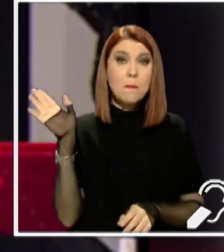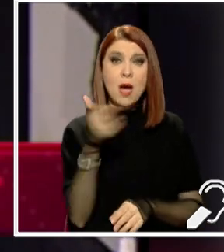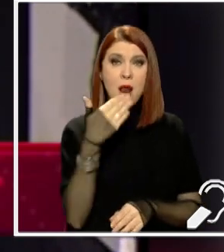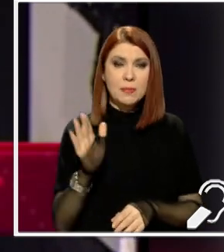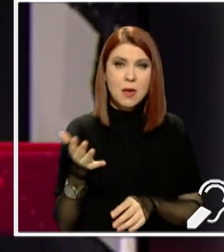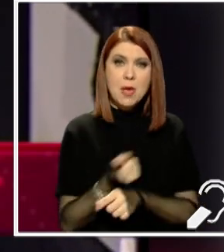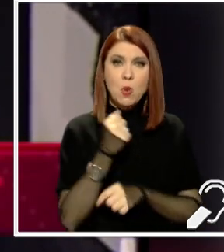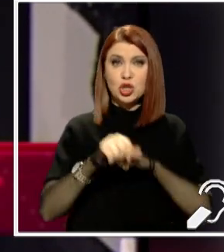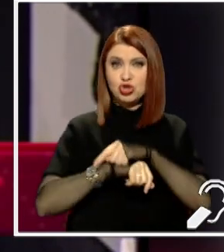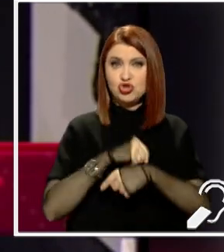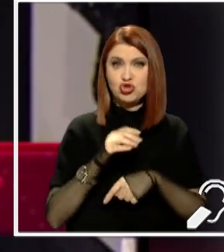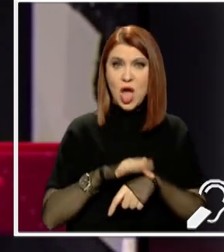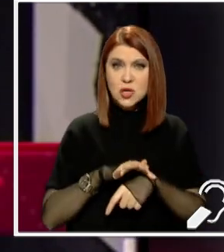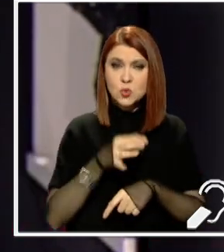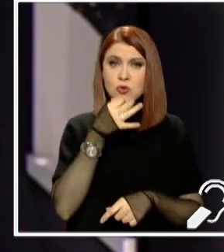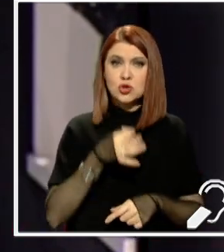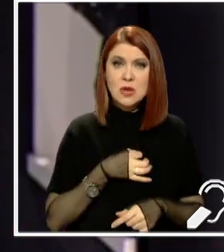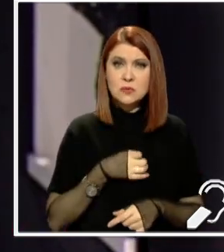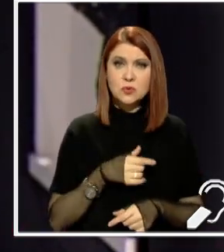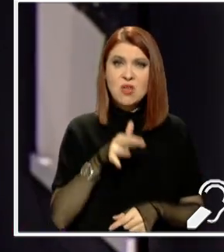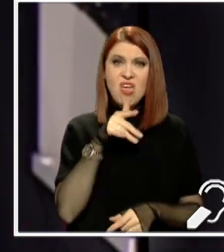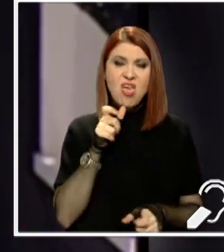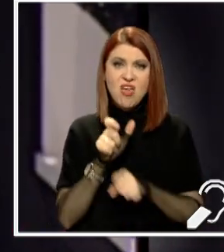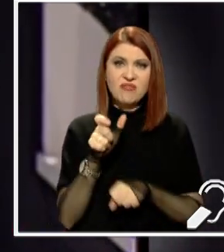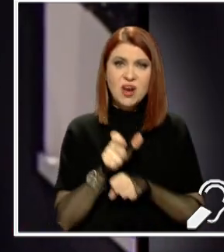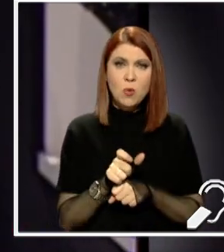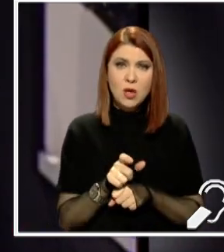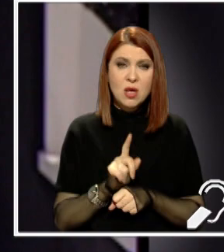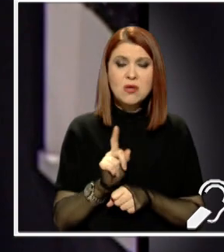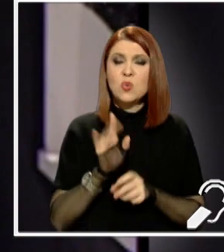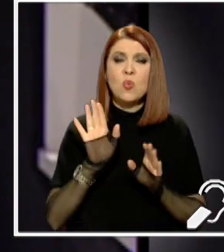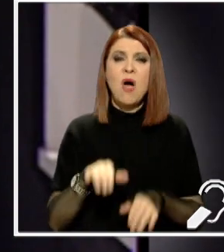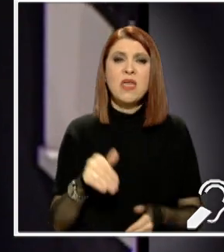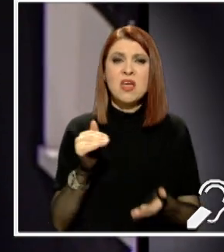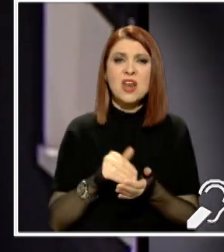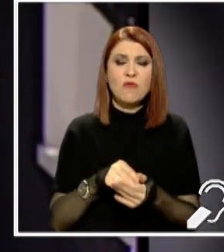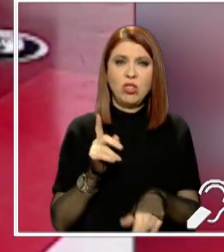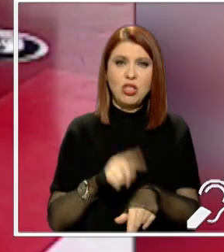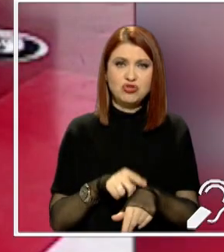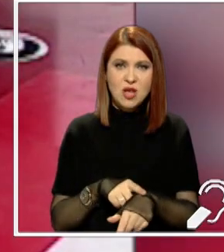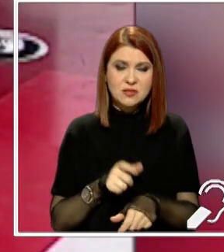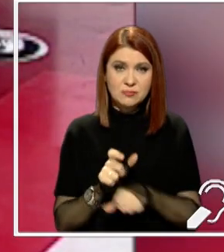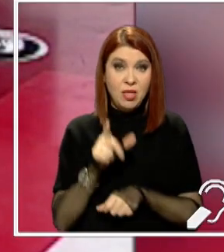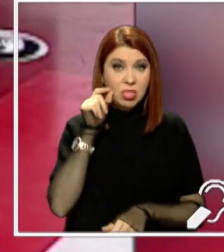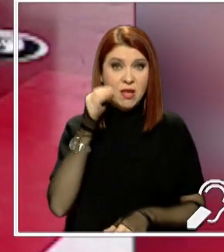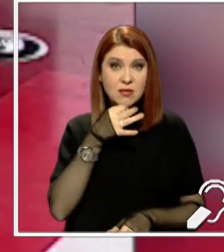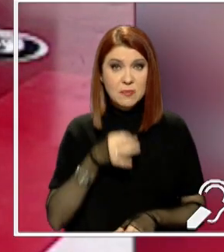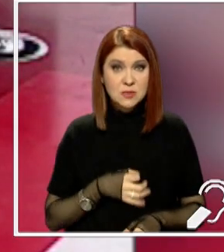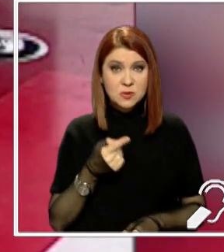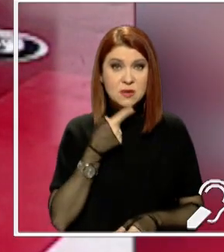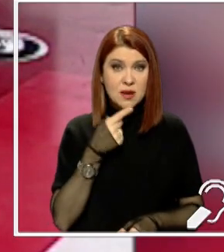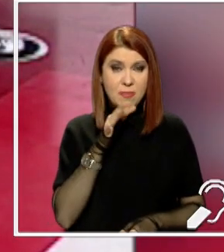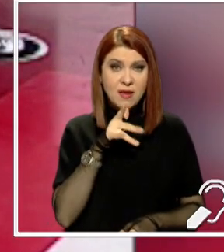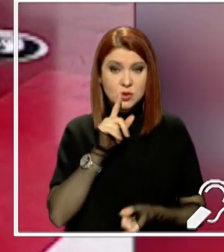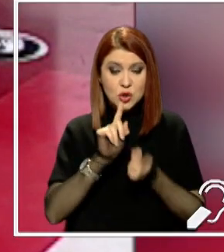scos ceasul de la mână și mi-a spus: măi, Jidane, tot nu vei mai avea nevoie de el. Tata mi-a spus în limba